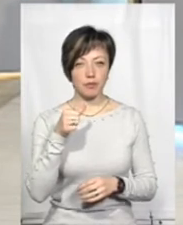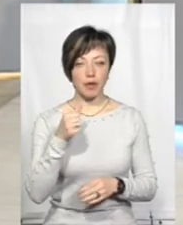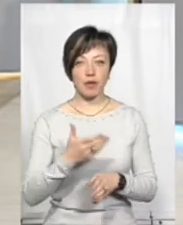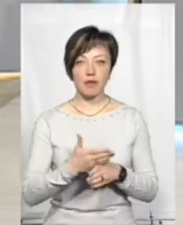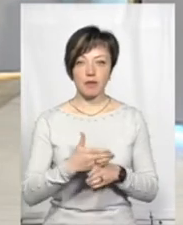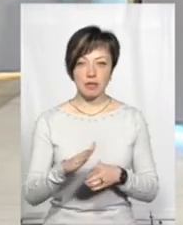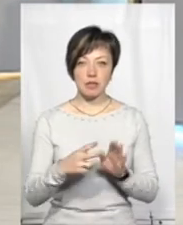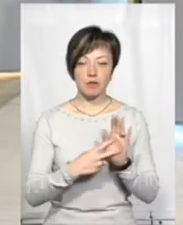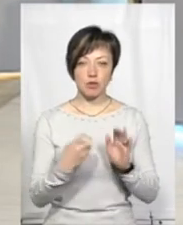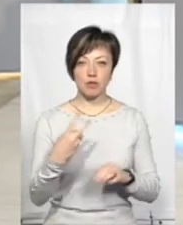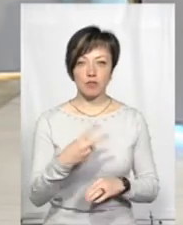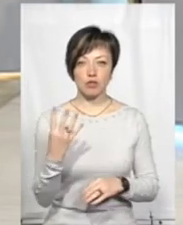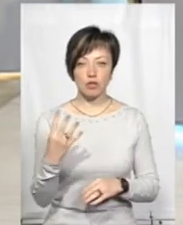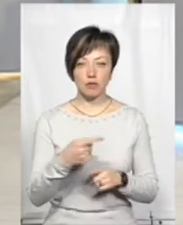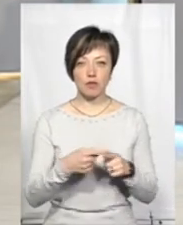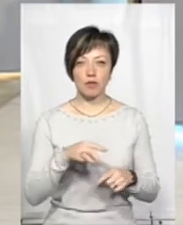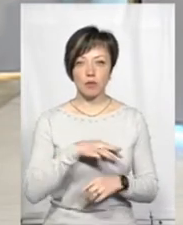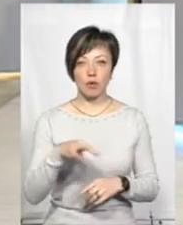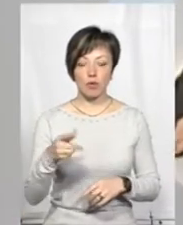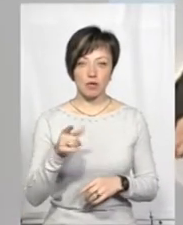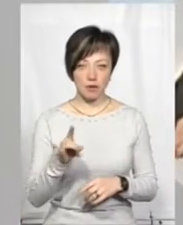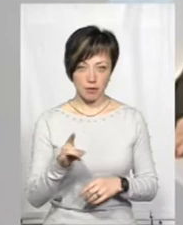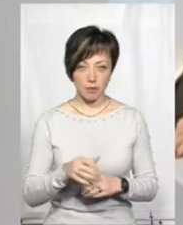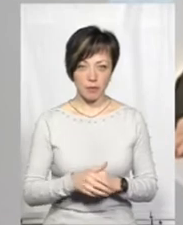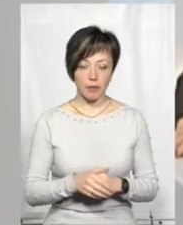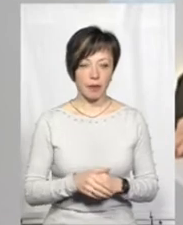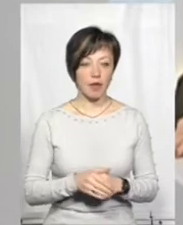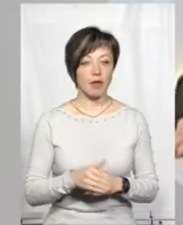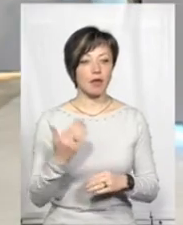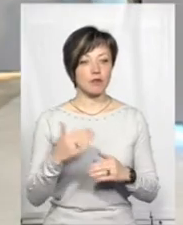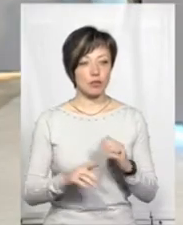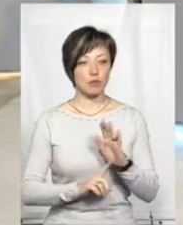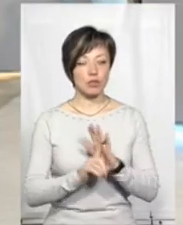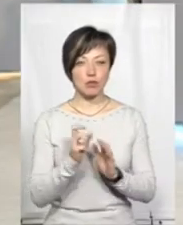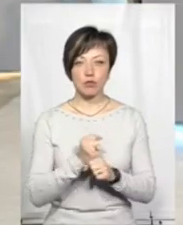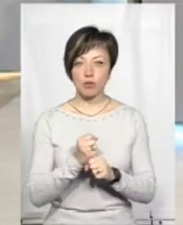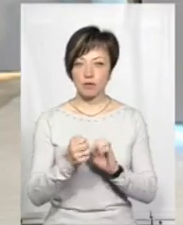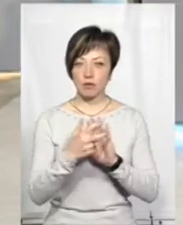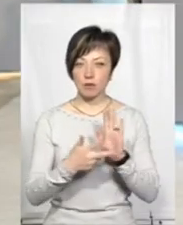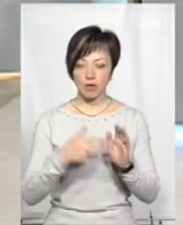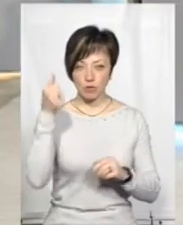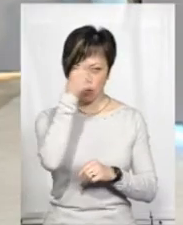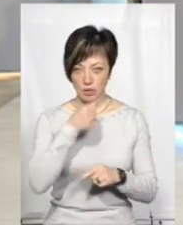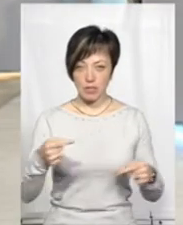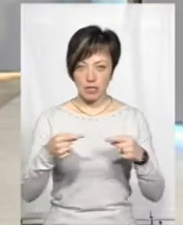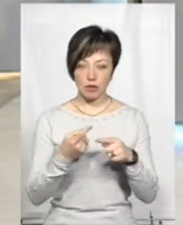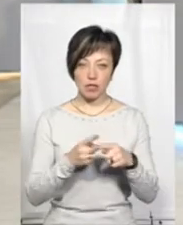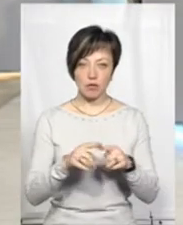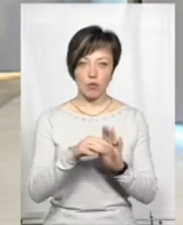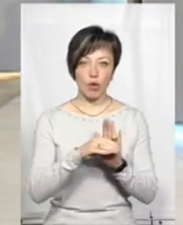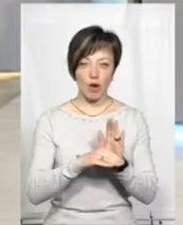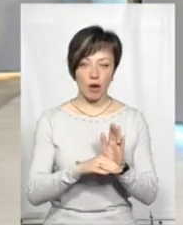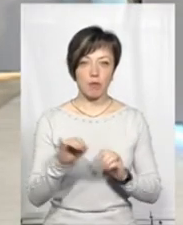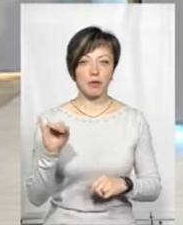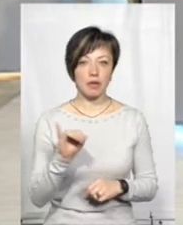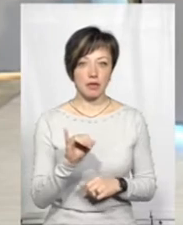2022, виділено 724,5 мільйони гривень. Вже почалися роботи в 18 році згідно цій програмі,